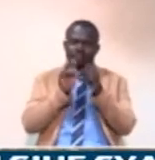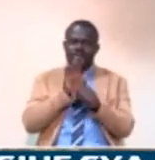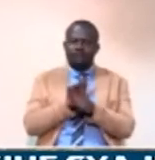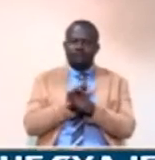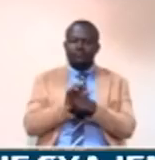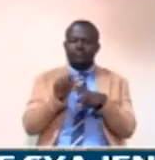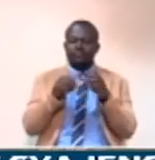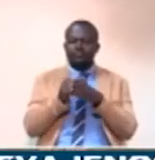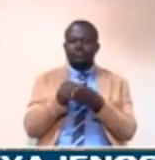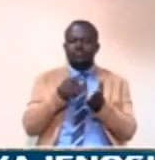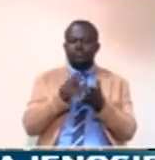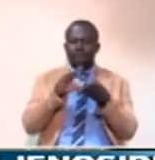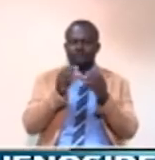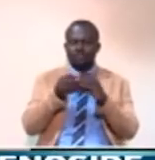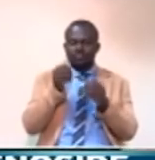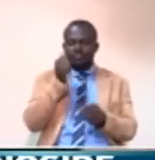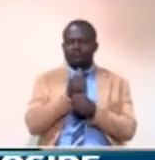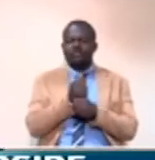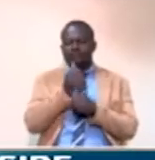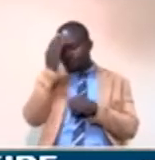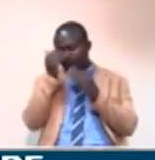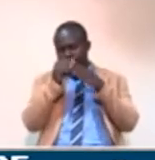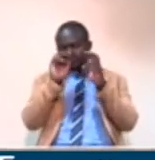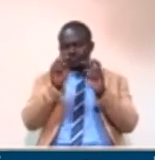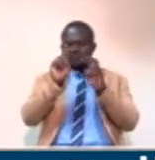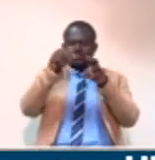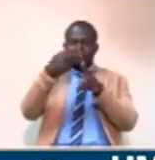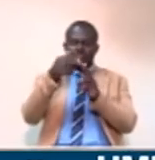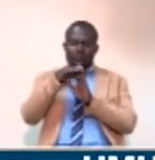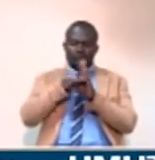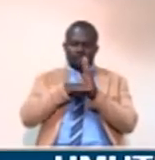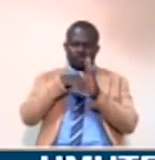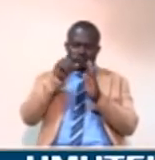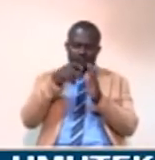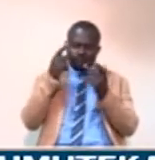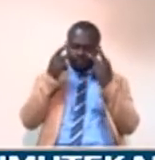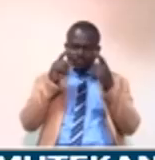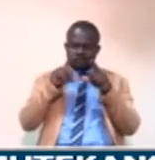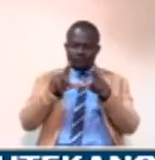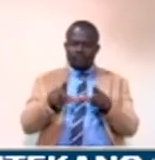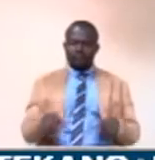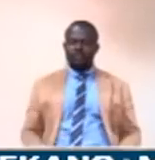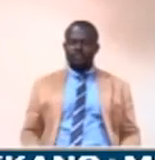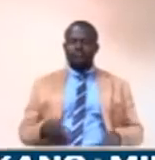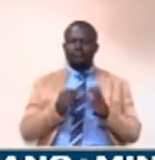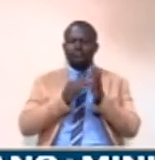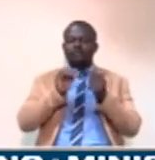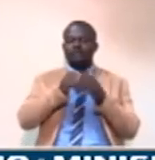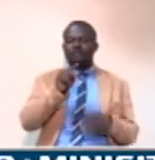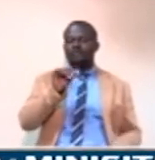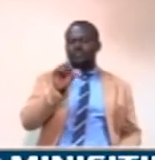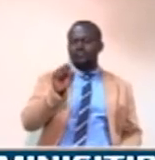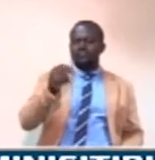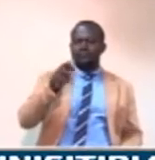bushingiye ku kugura amanota, bivugwa ko byakozwe kugira ngo abanyeshuri bajye ku rutonde rw'abagombaga kubona impamyabumenyi. Gusa Kayisengerwa